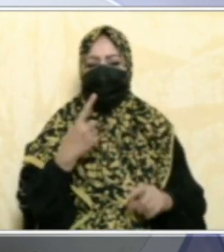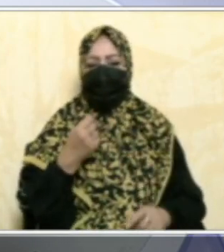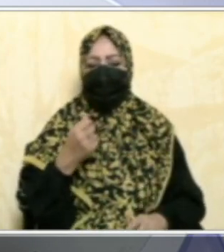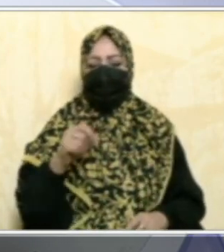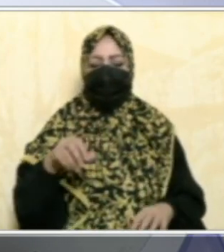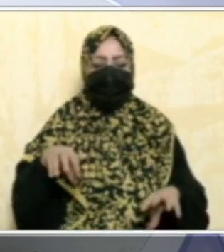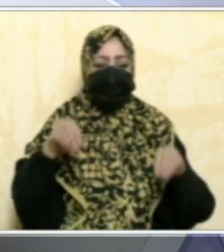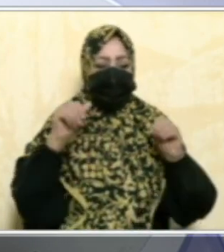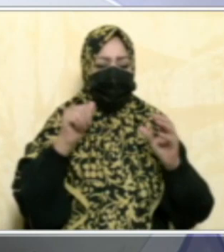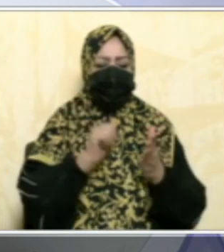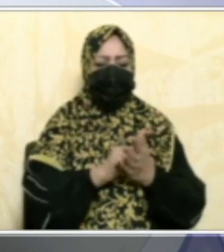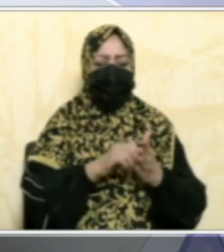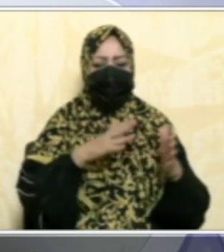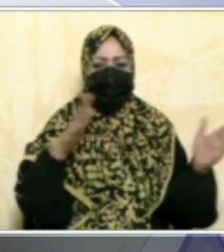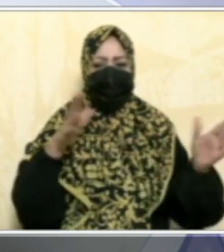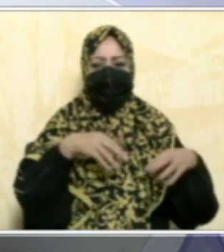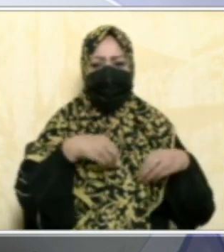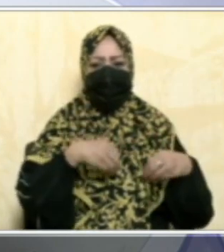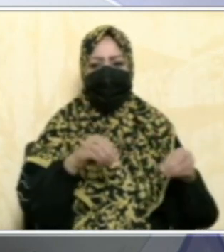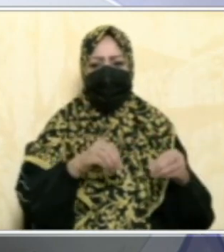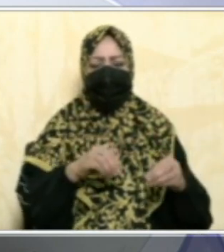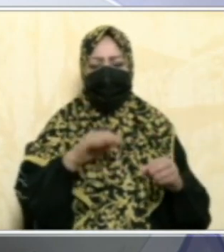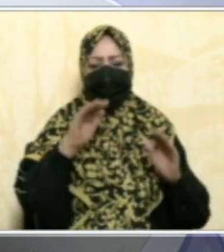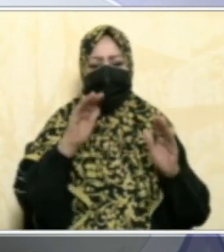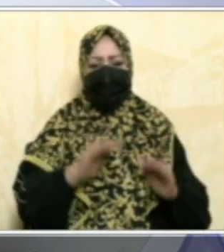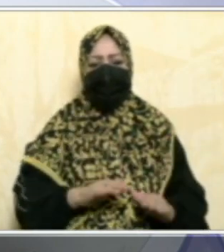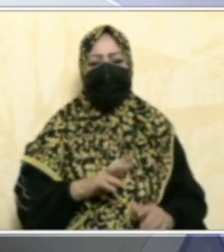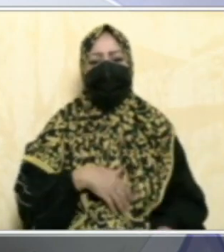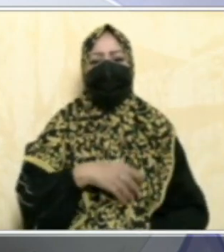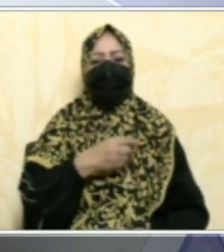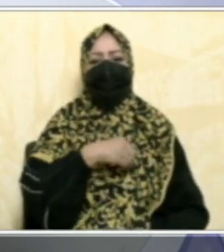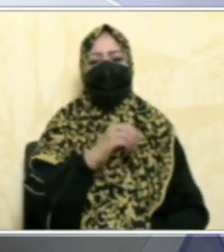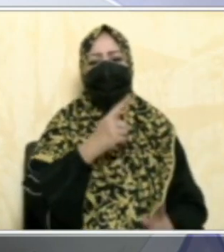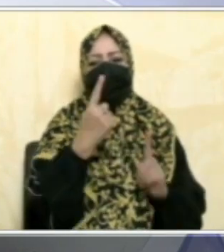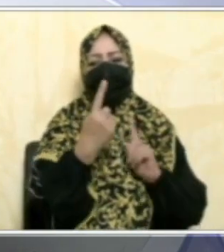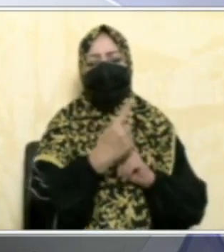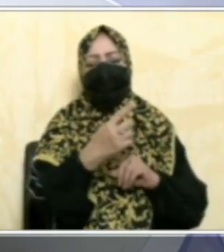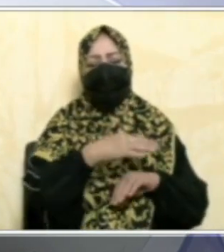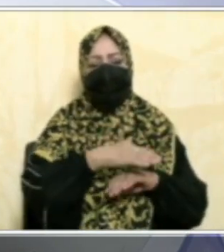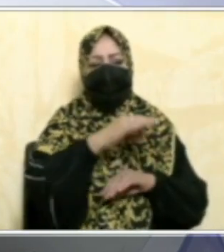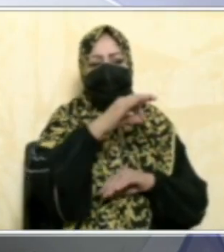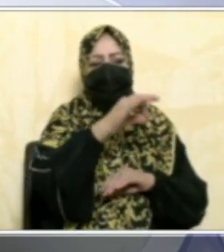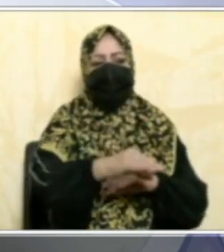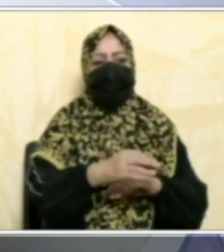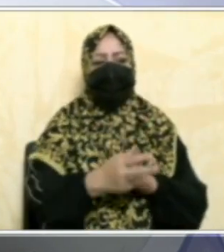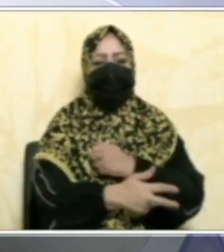أقل منه، فعنده ما يجعله مقابل الدين يزكي على المال كاملا.